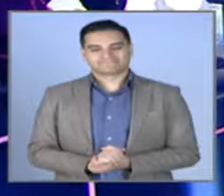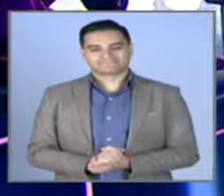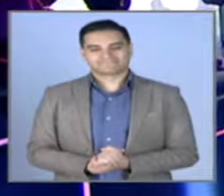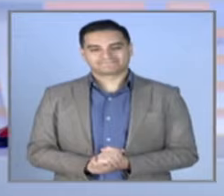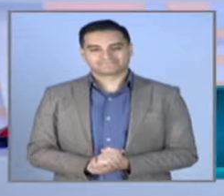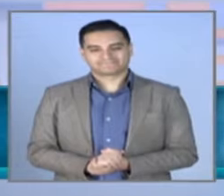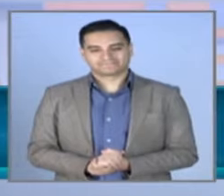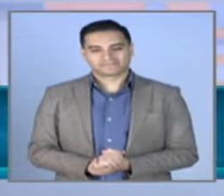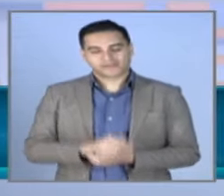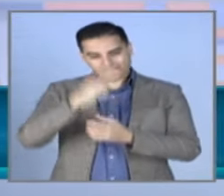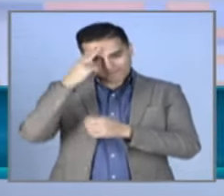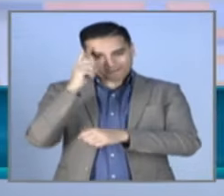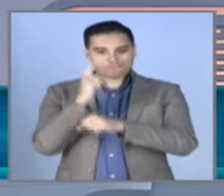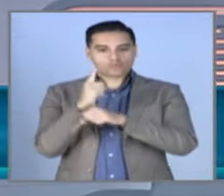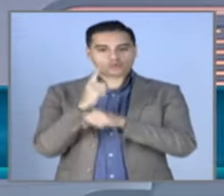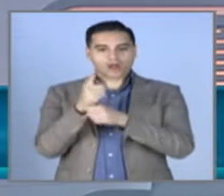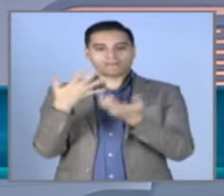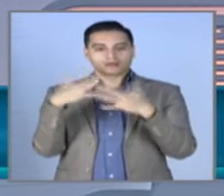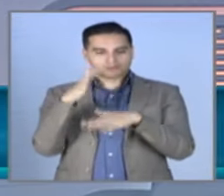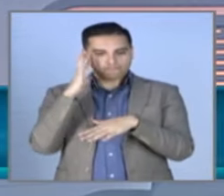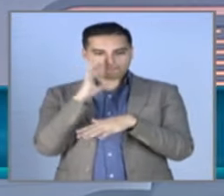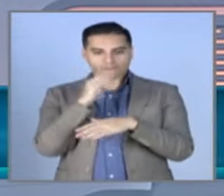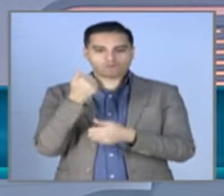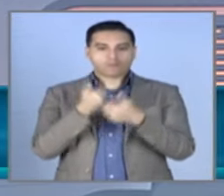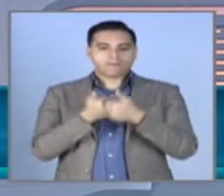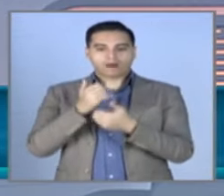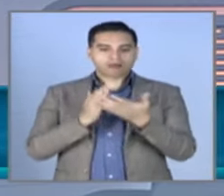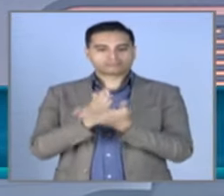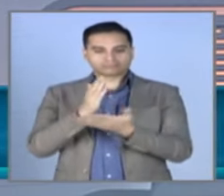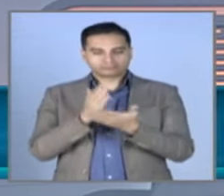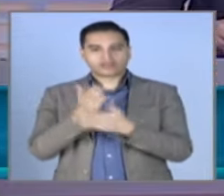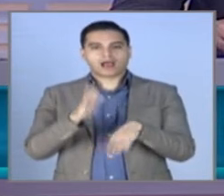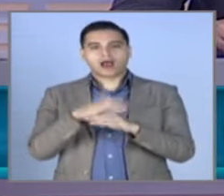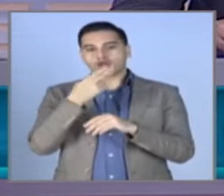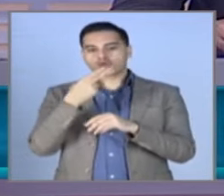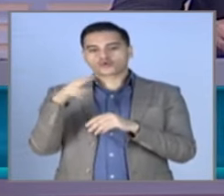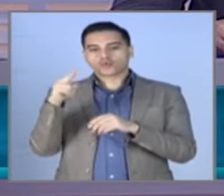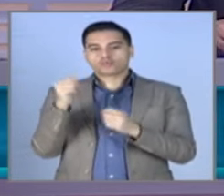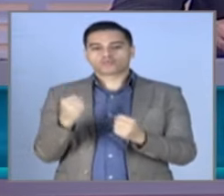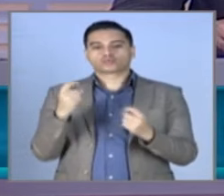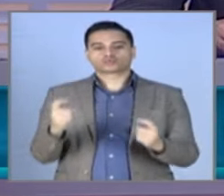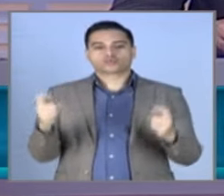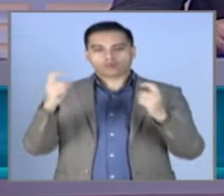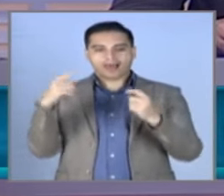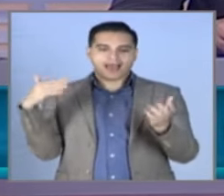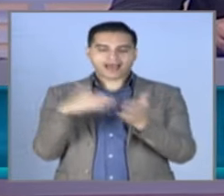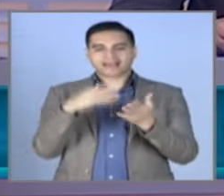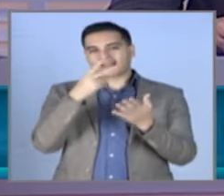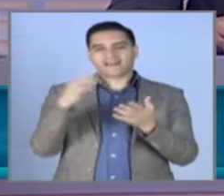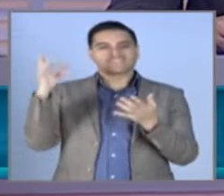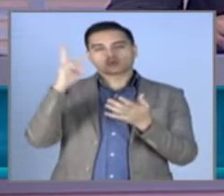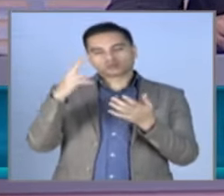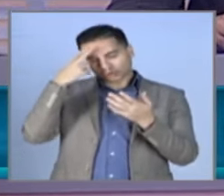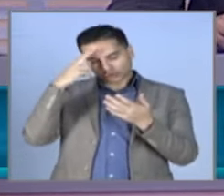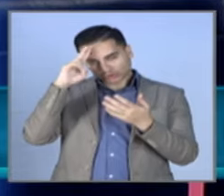هو من هو المدرب الاكثر خوضا للمباريات في بطوله اليورو